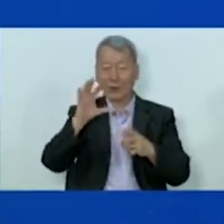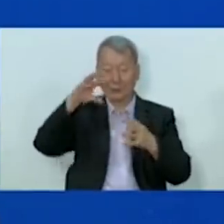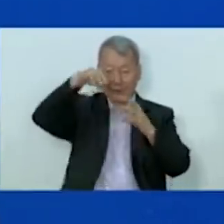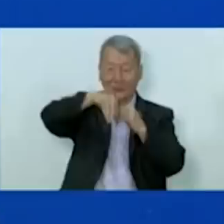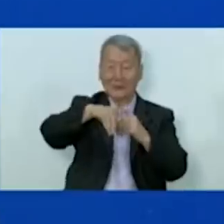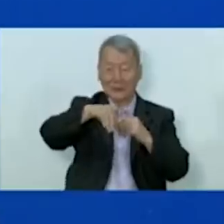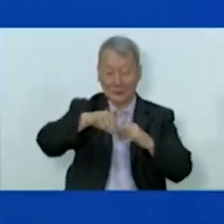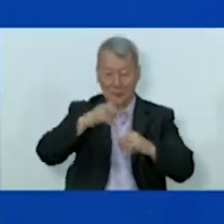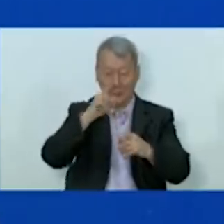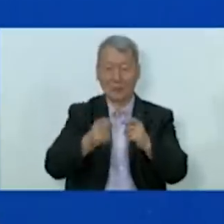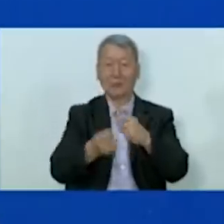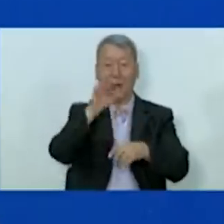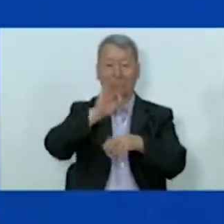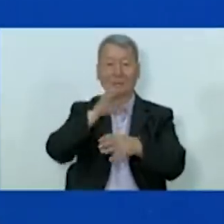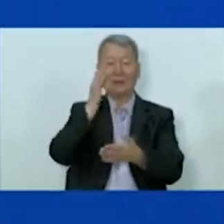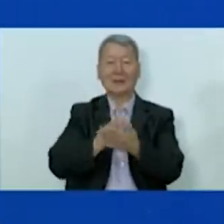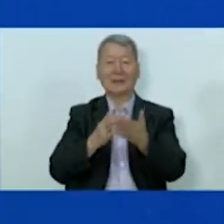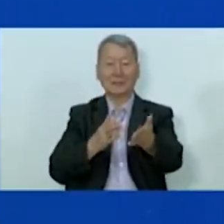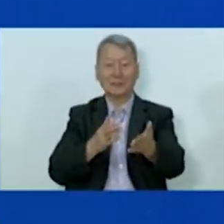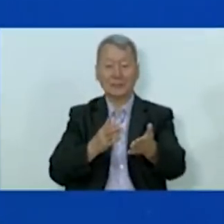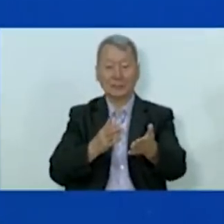кесепетинен келип чыгып атат деген